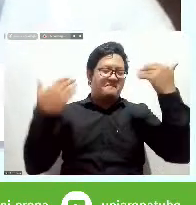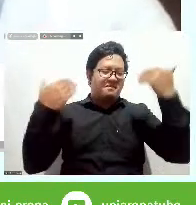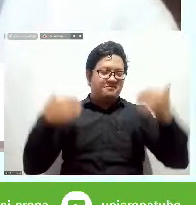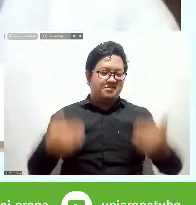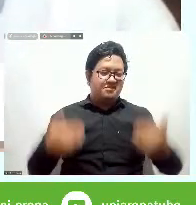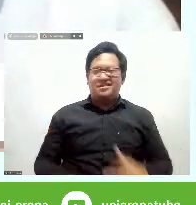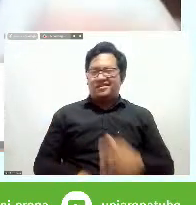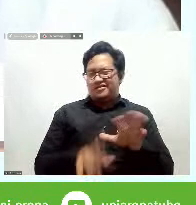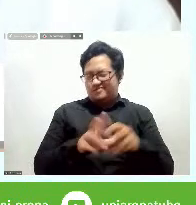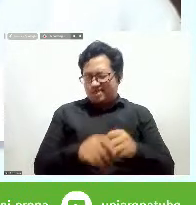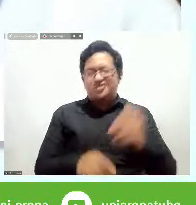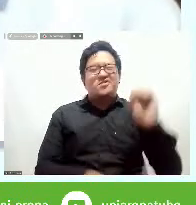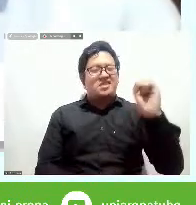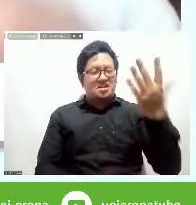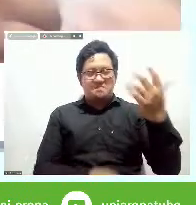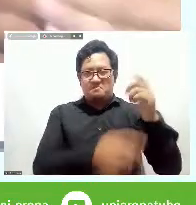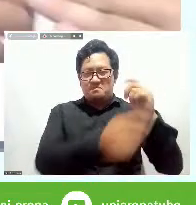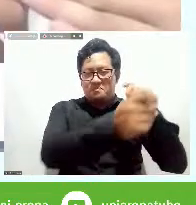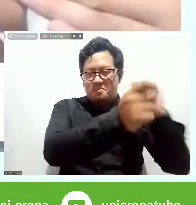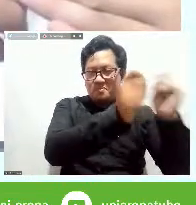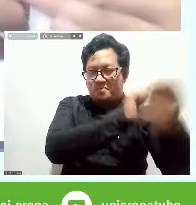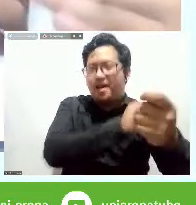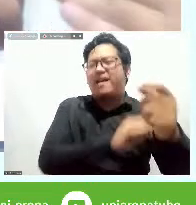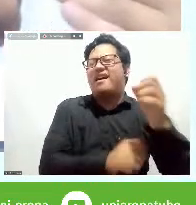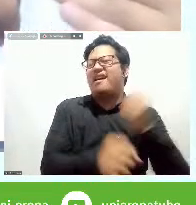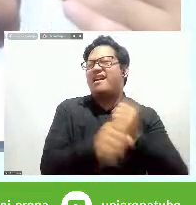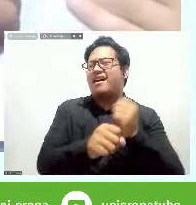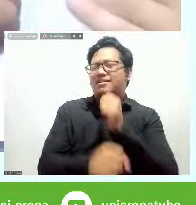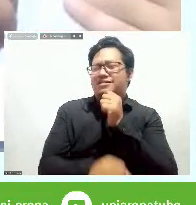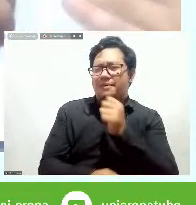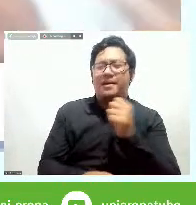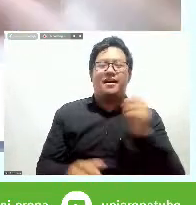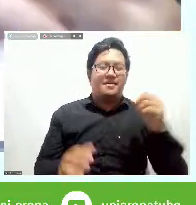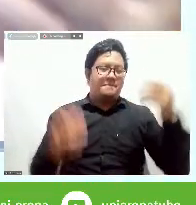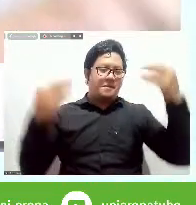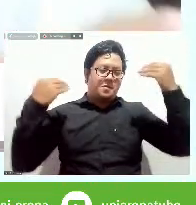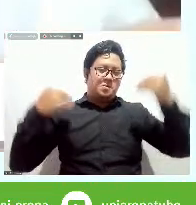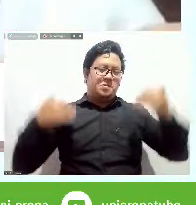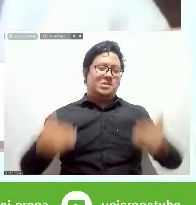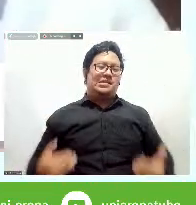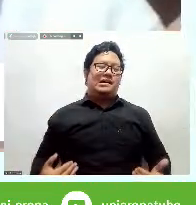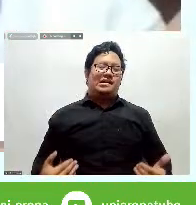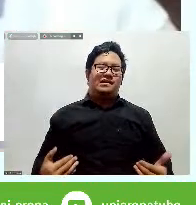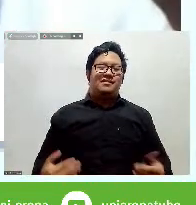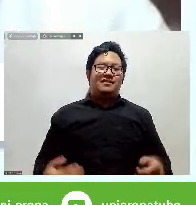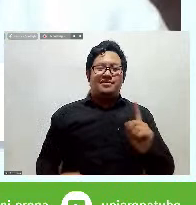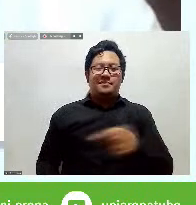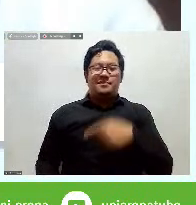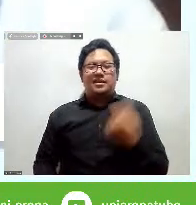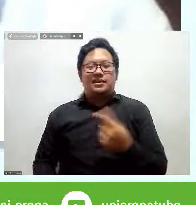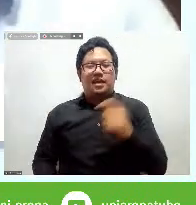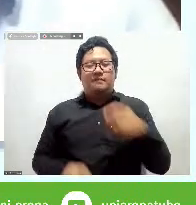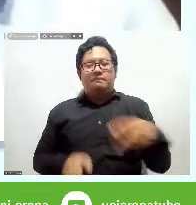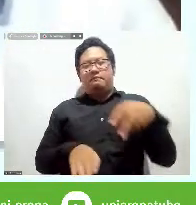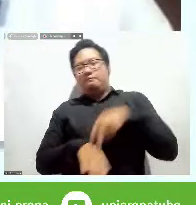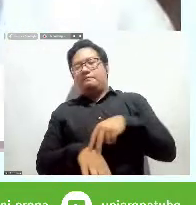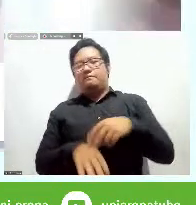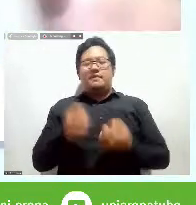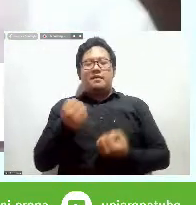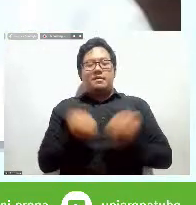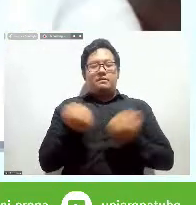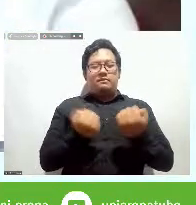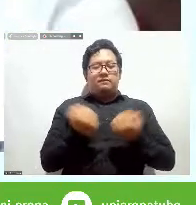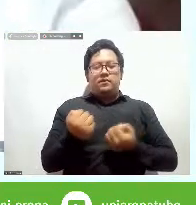i7 Nah karena antropogenik karena kita menggunakan kendaraan dengan fosil fiul ya dengan bahan bakar fosil